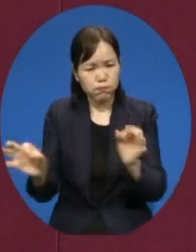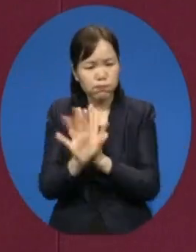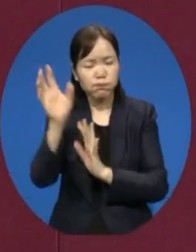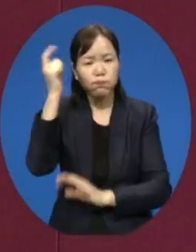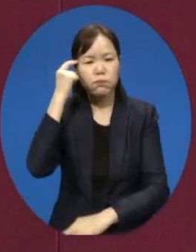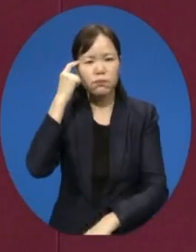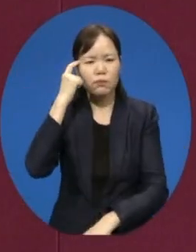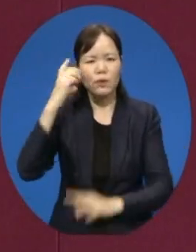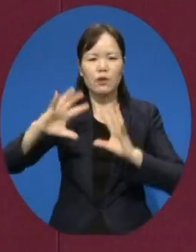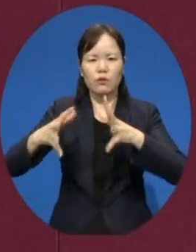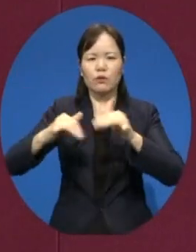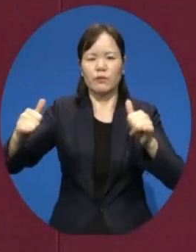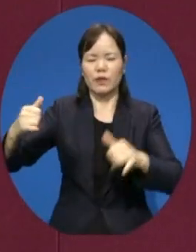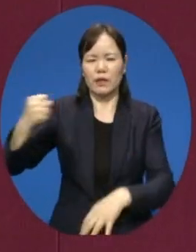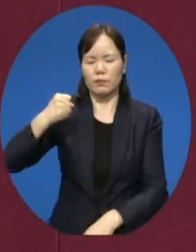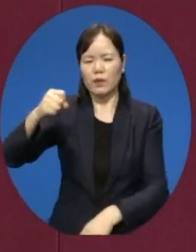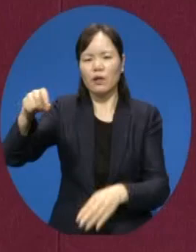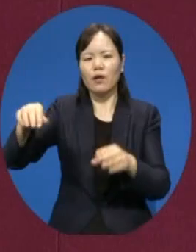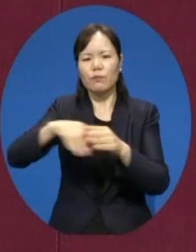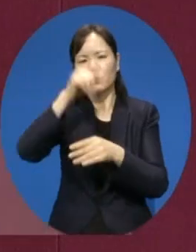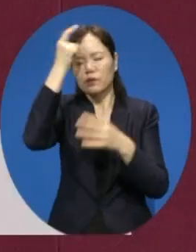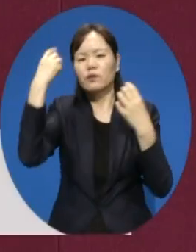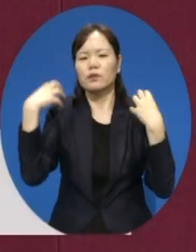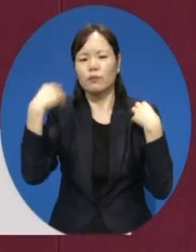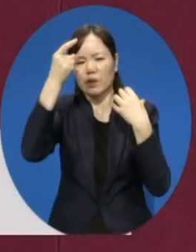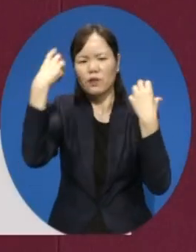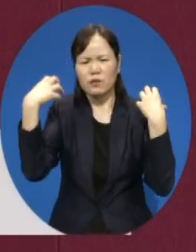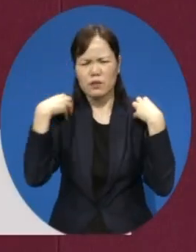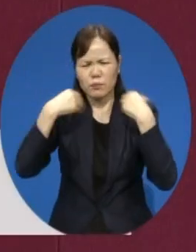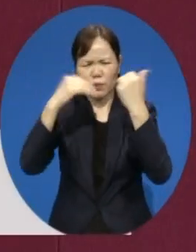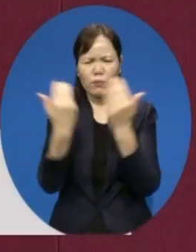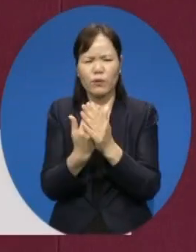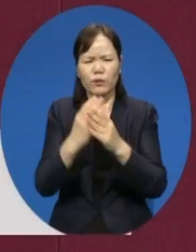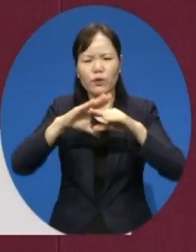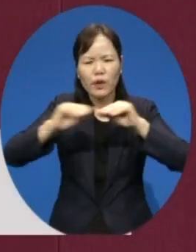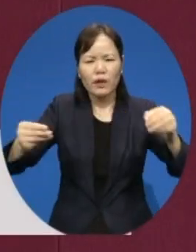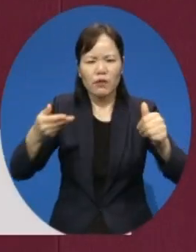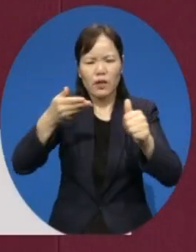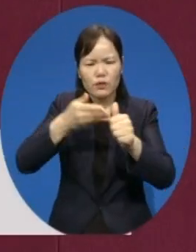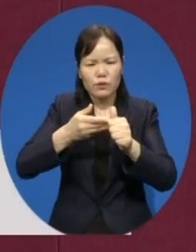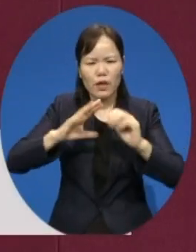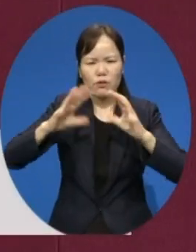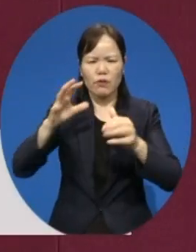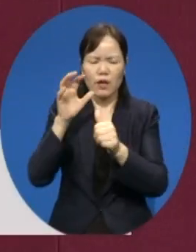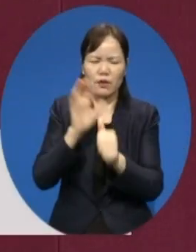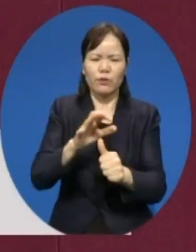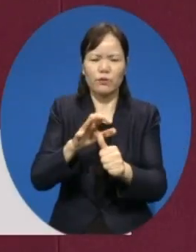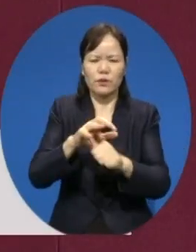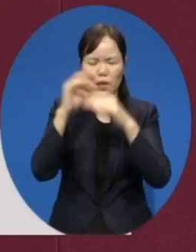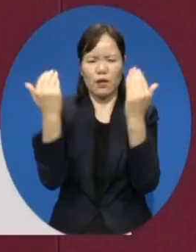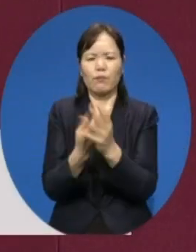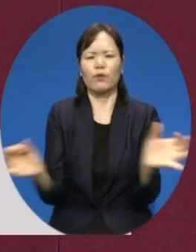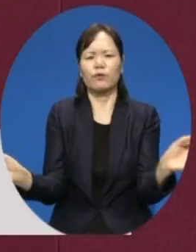저희 국민의힘은 문재인 정권의 정부 만능 획일주의 국가 통제의 장막 확